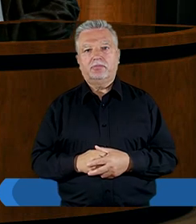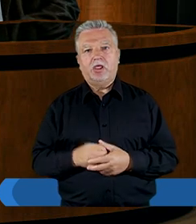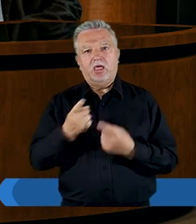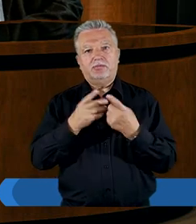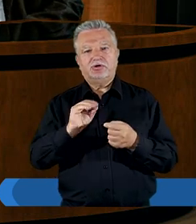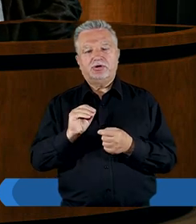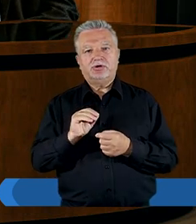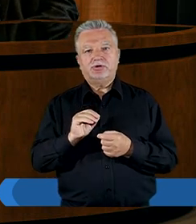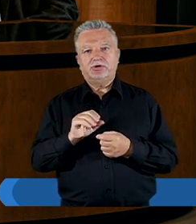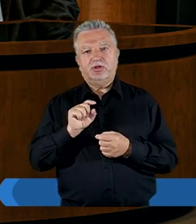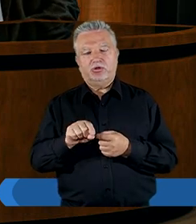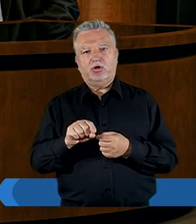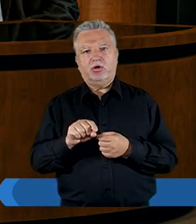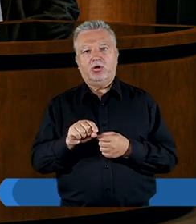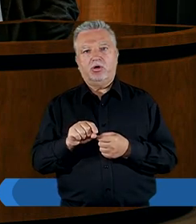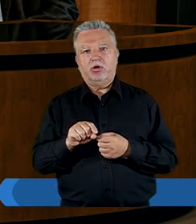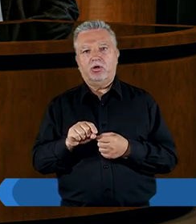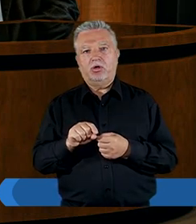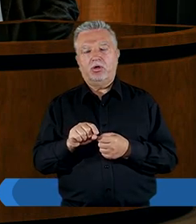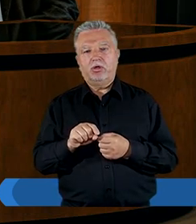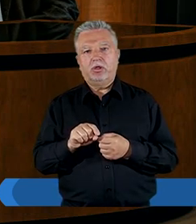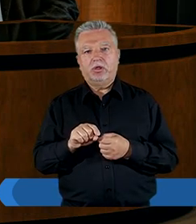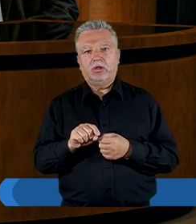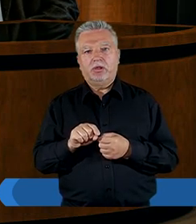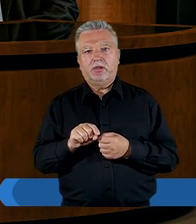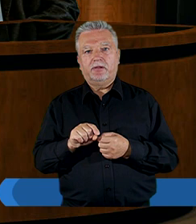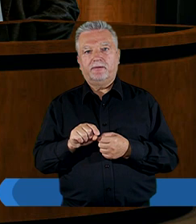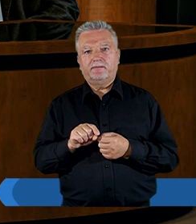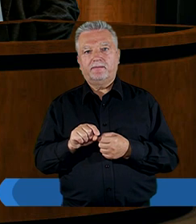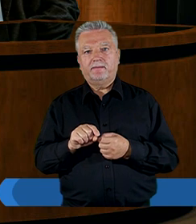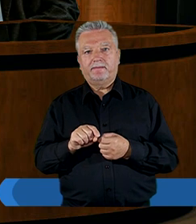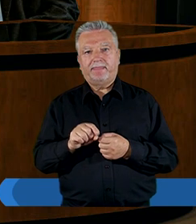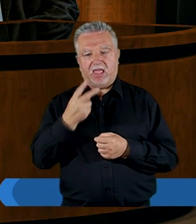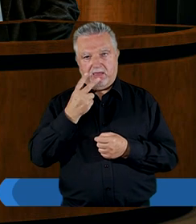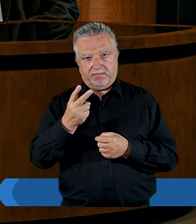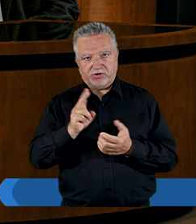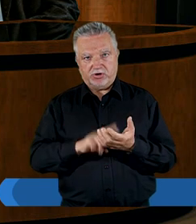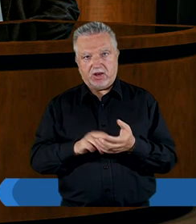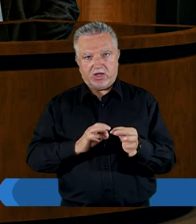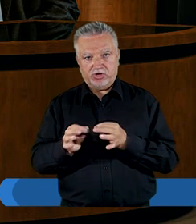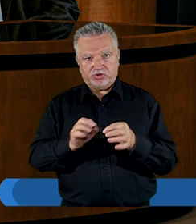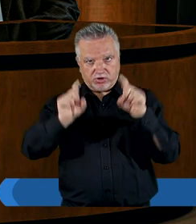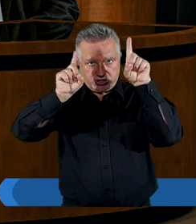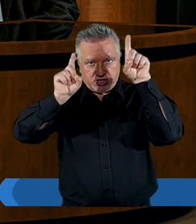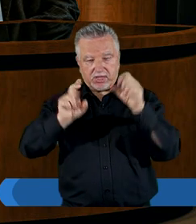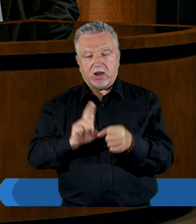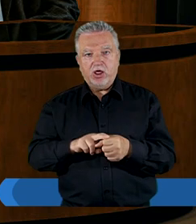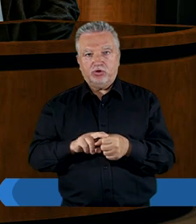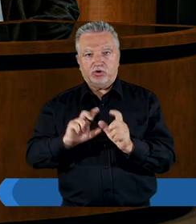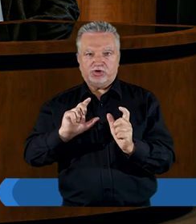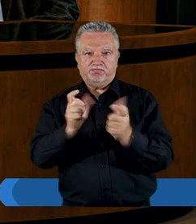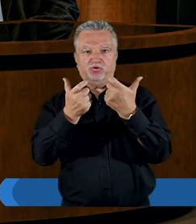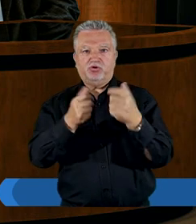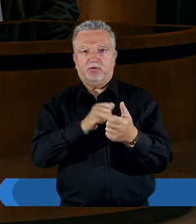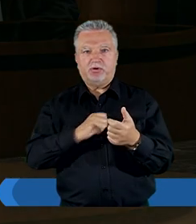No myślę, że przede wszystkim to, że, może nie przede wszystkim, ale patrząc nawet na historię szatana, który zbuntował się